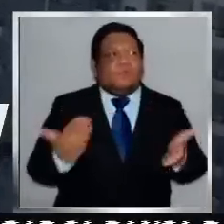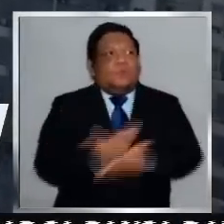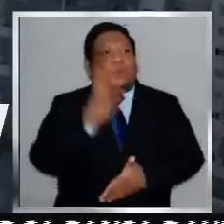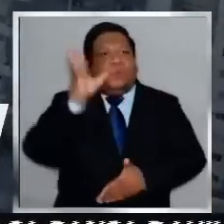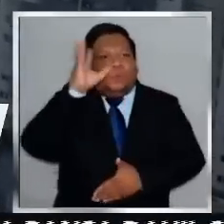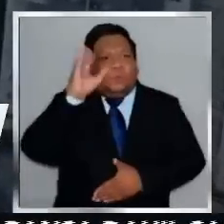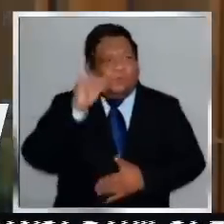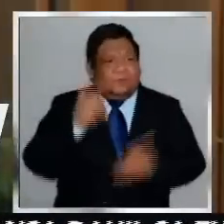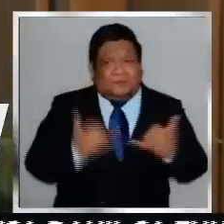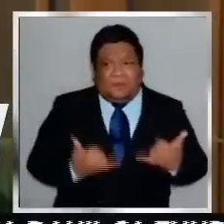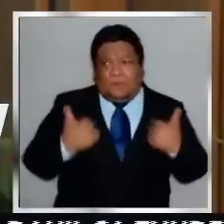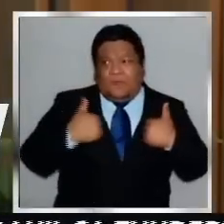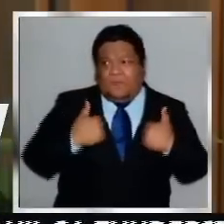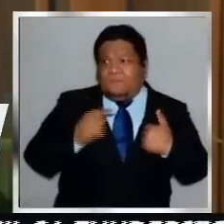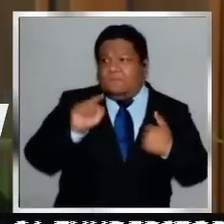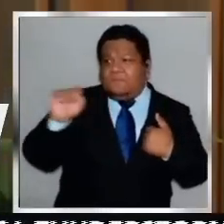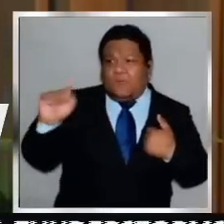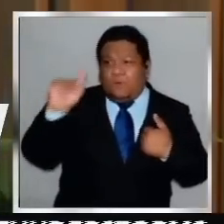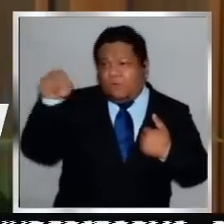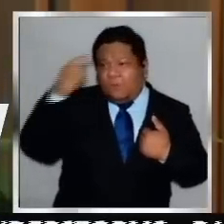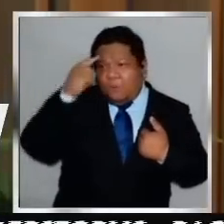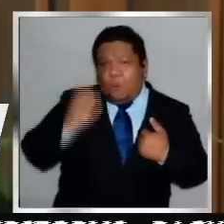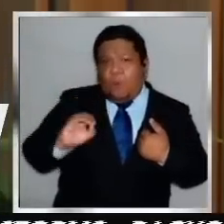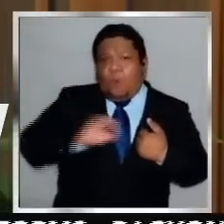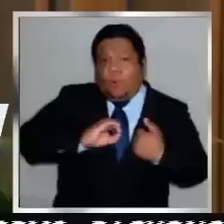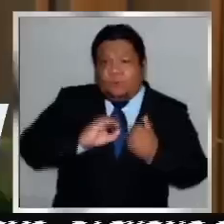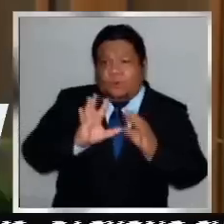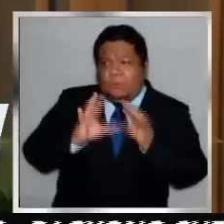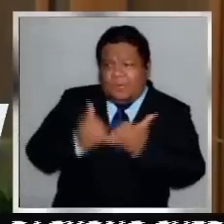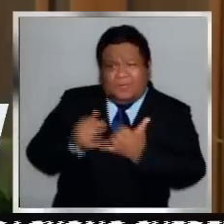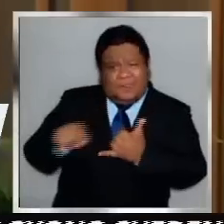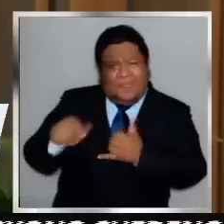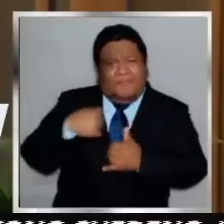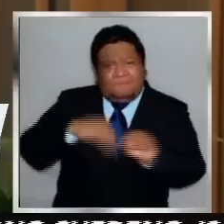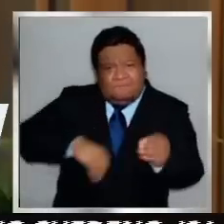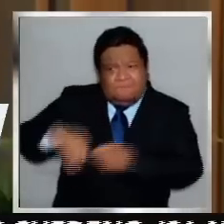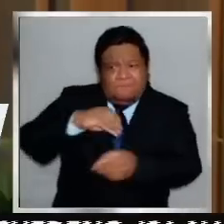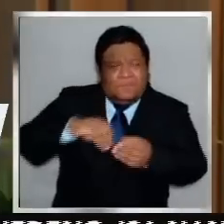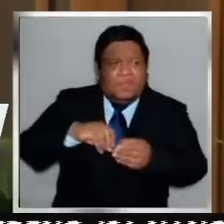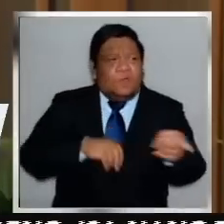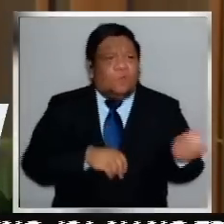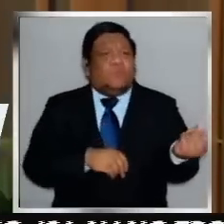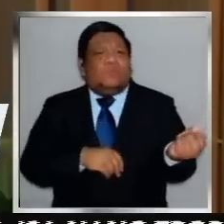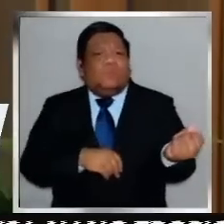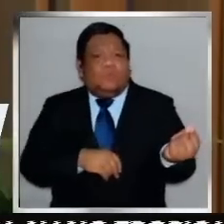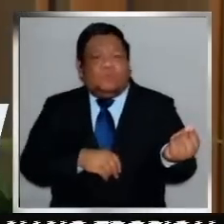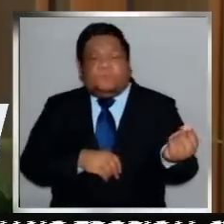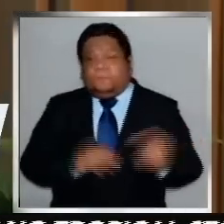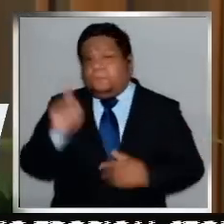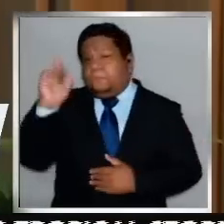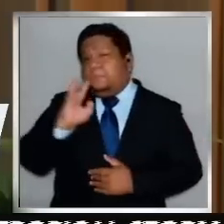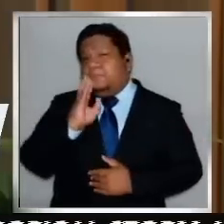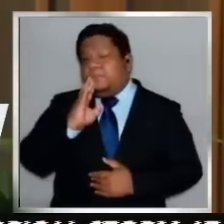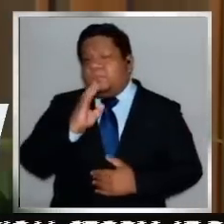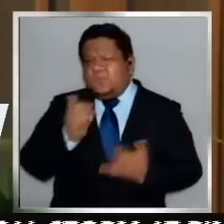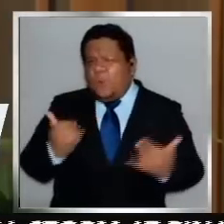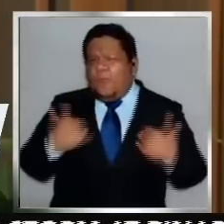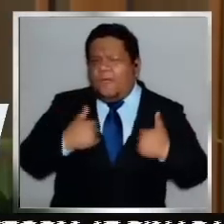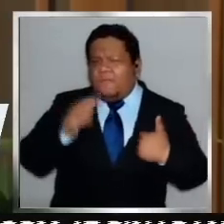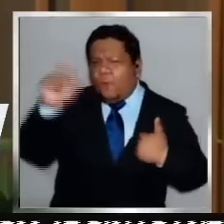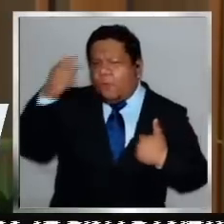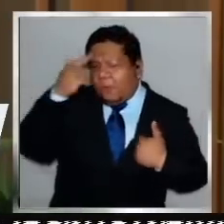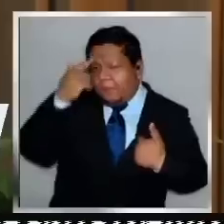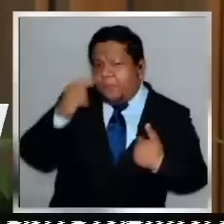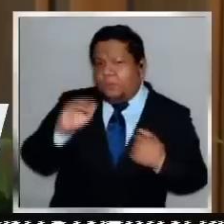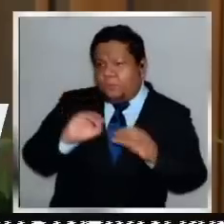financial institutions. Kung tutuusin ay meron ng existing na government agency na yun din yung layunin. So,